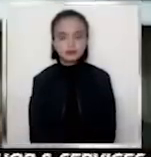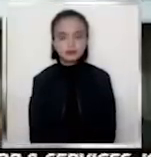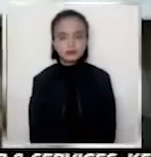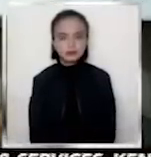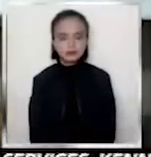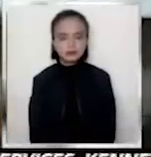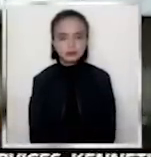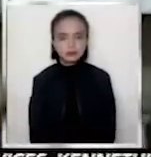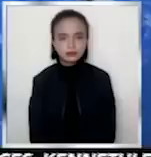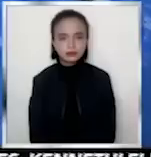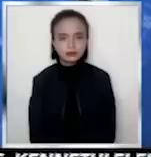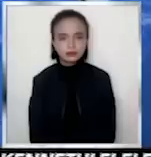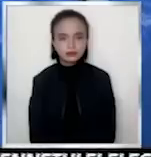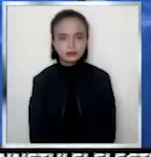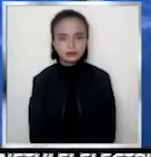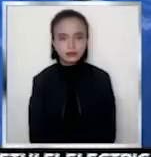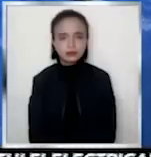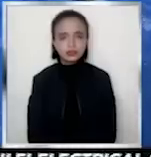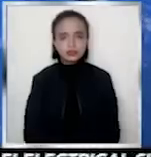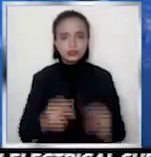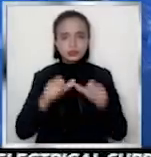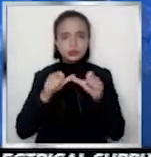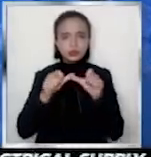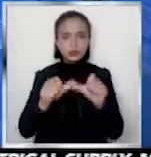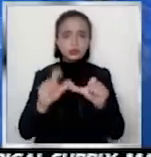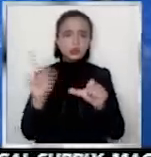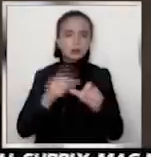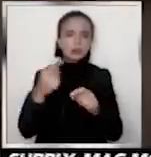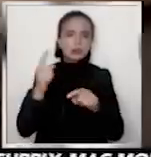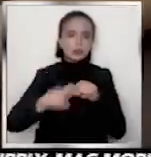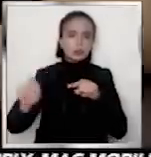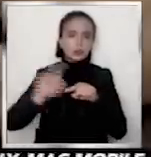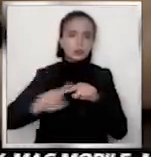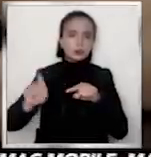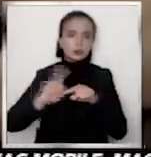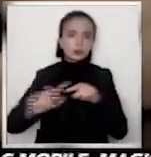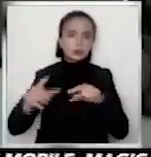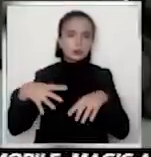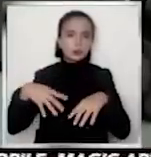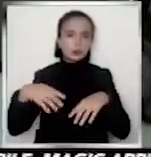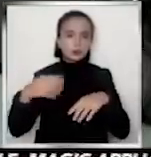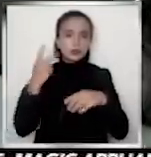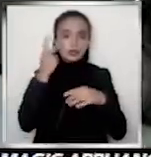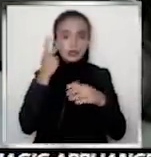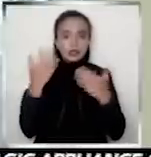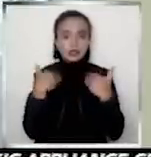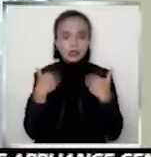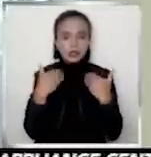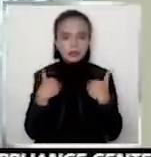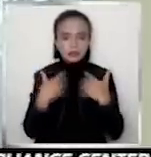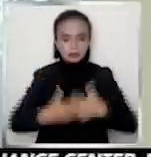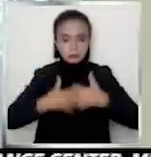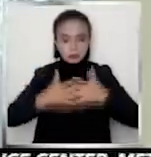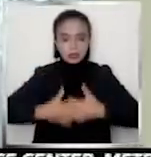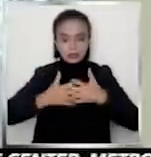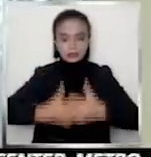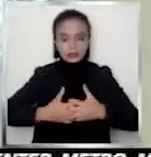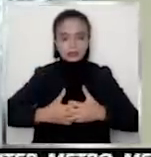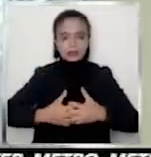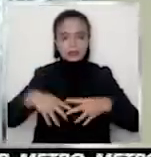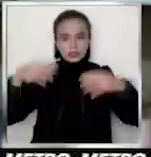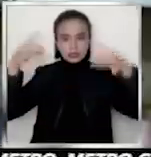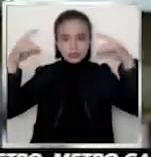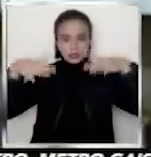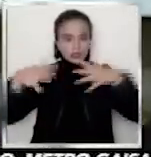Halos walang patayan ang kuryente sa patahiyang ito sa Quezon City. May mga makinang pinapatakbo, mga ilaw na buhay kahit